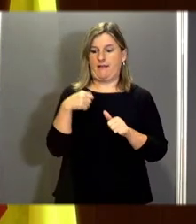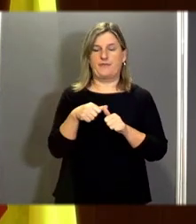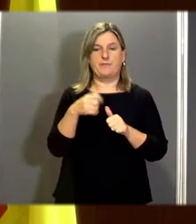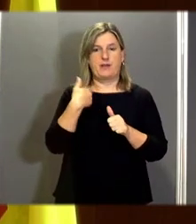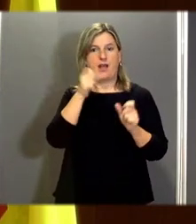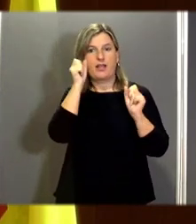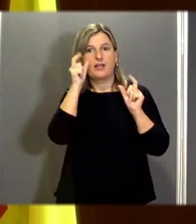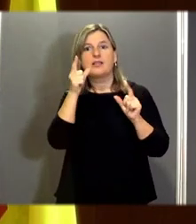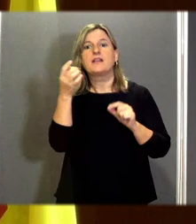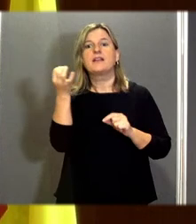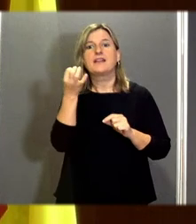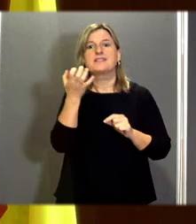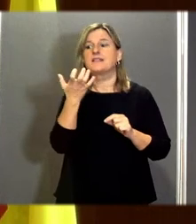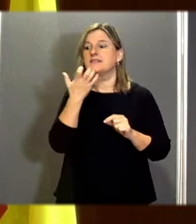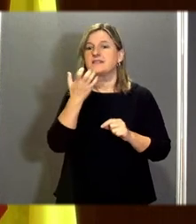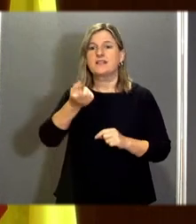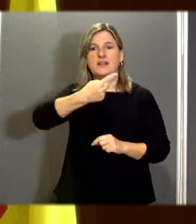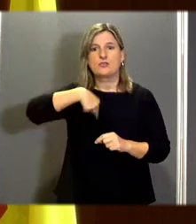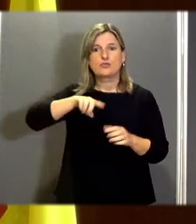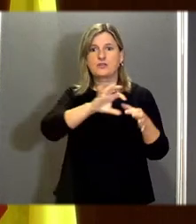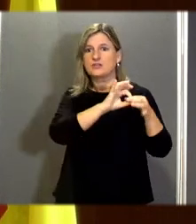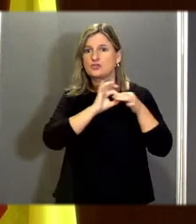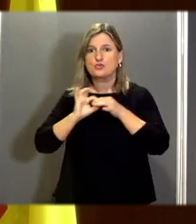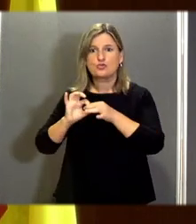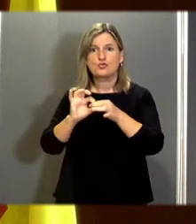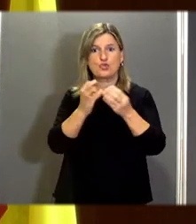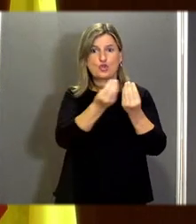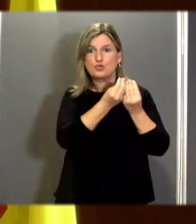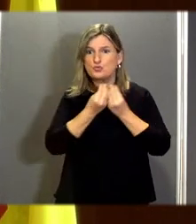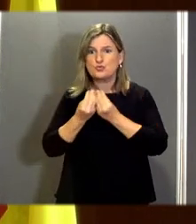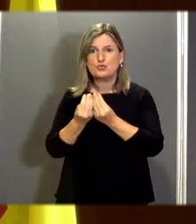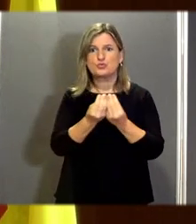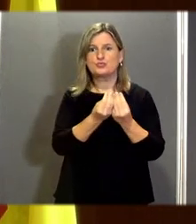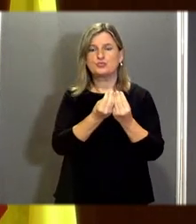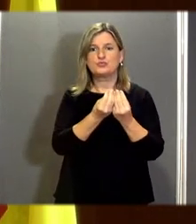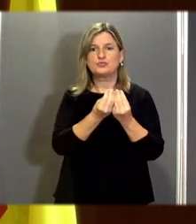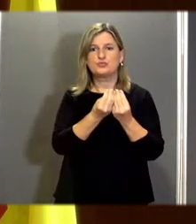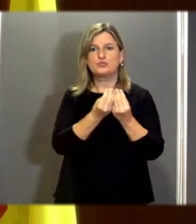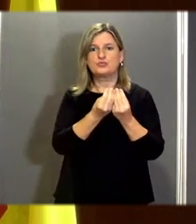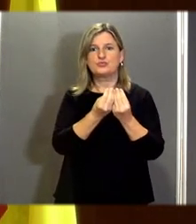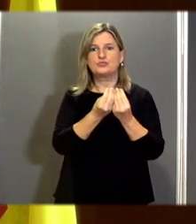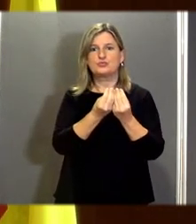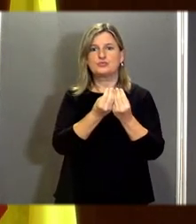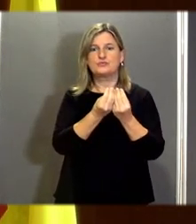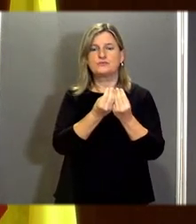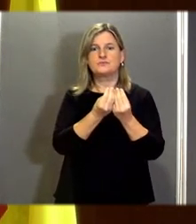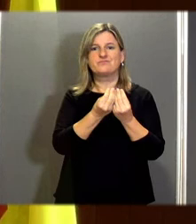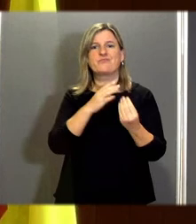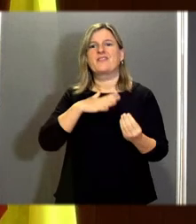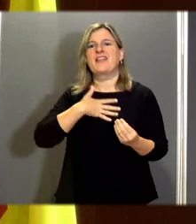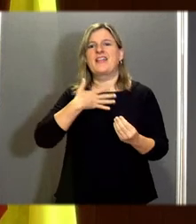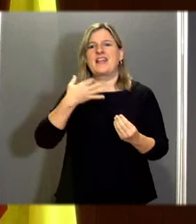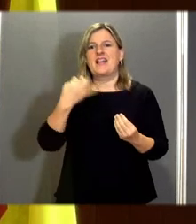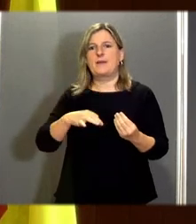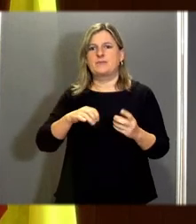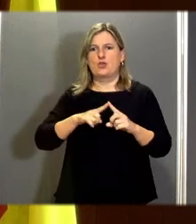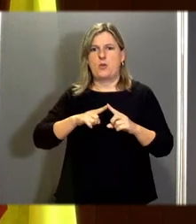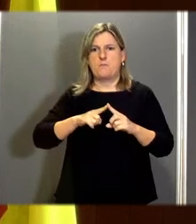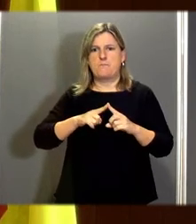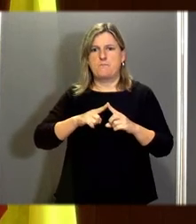que quan els posem junts doncs, fem realment un